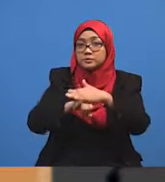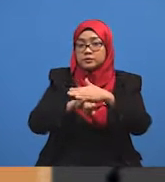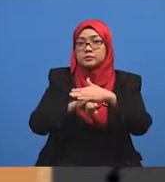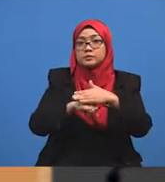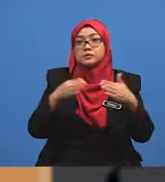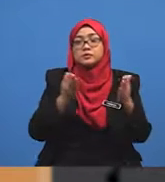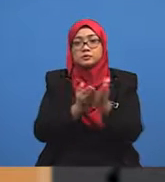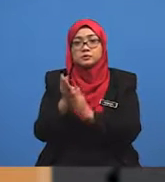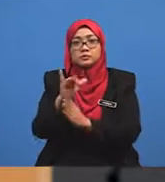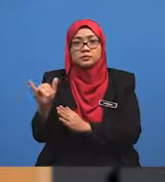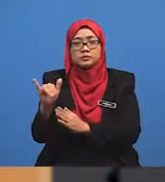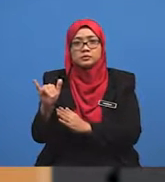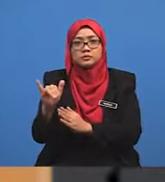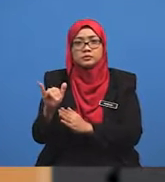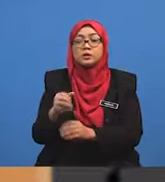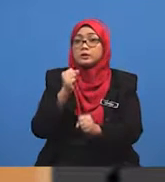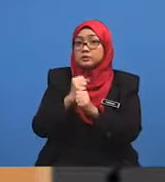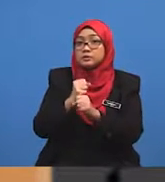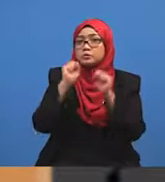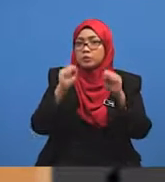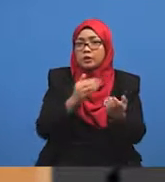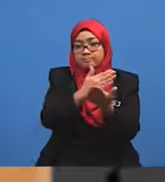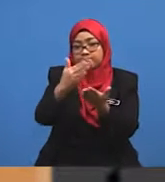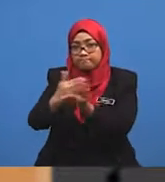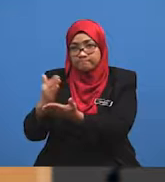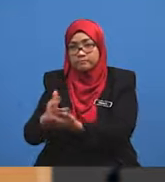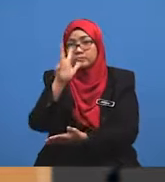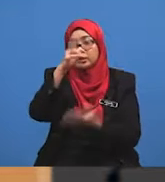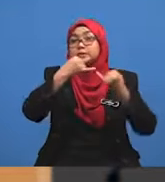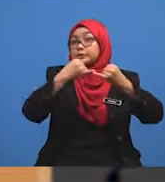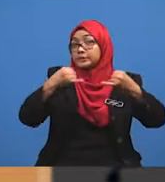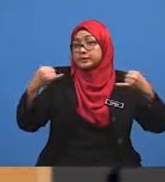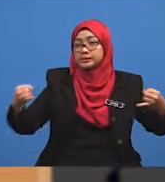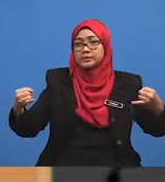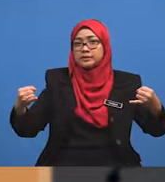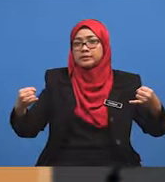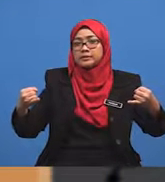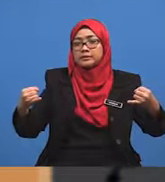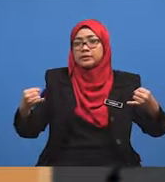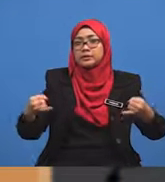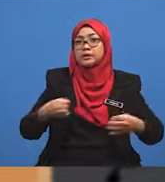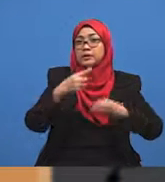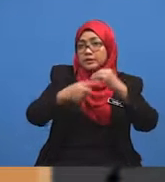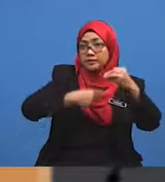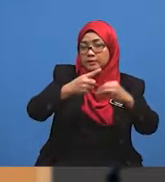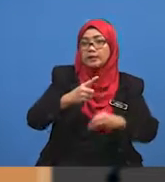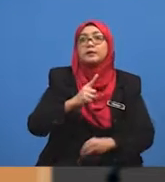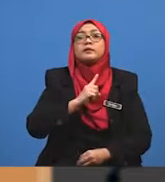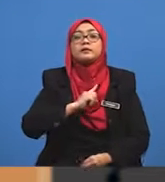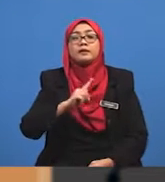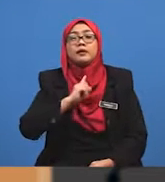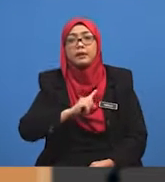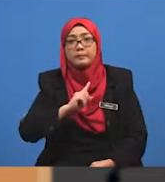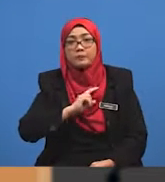Pekerjaan boleh dikategorikan kepada tiga jenis. Yang pertama, pekerjaan berkaitan agama. Pekerjaan yang